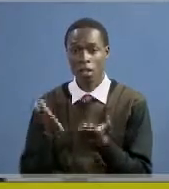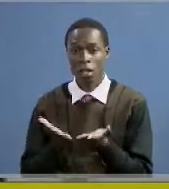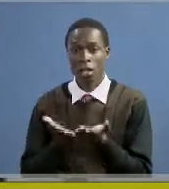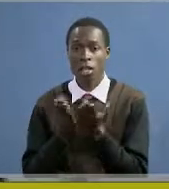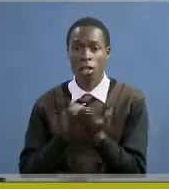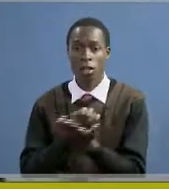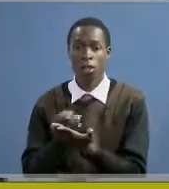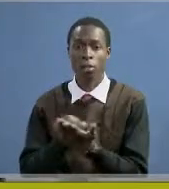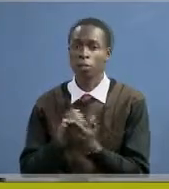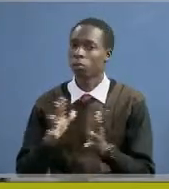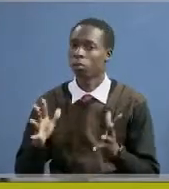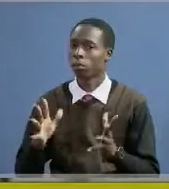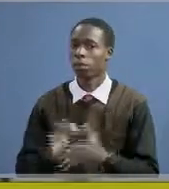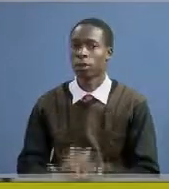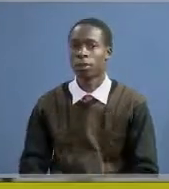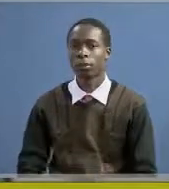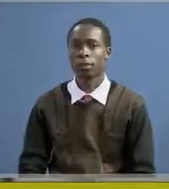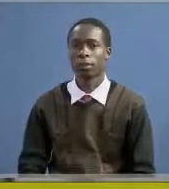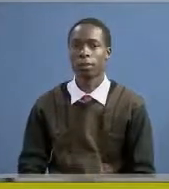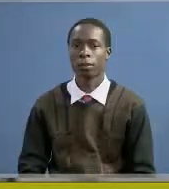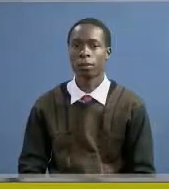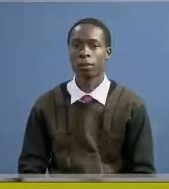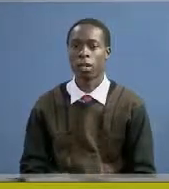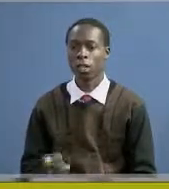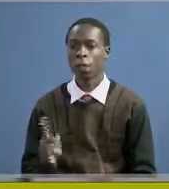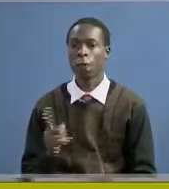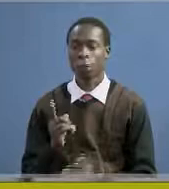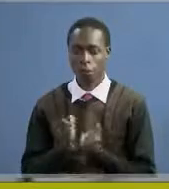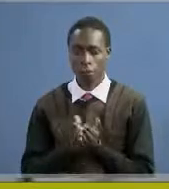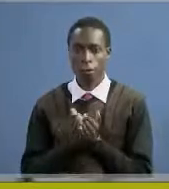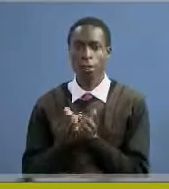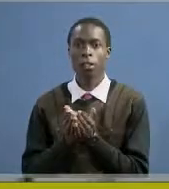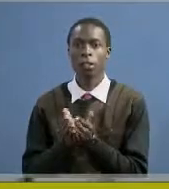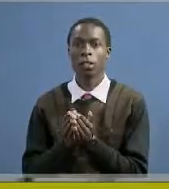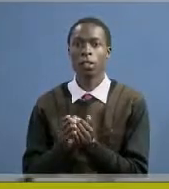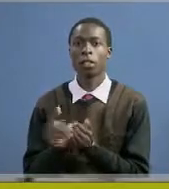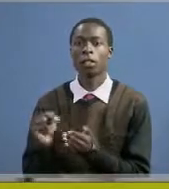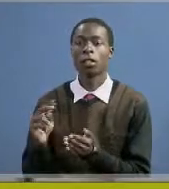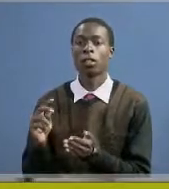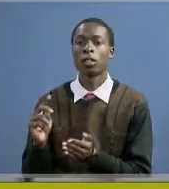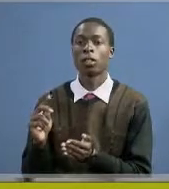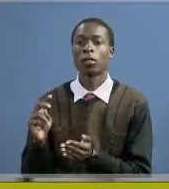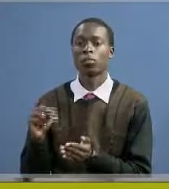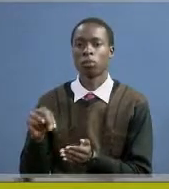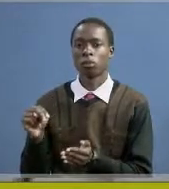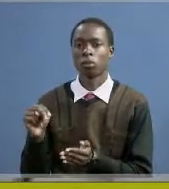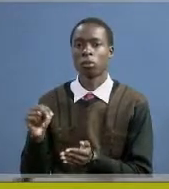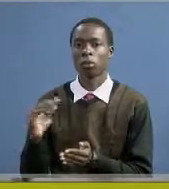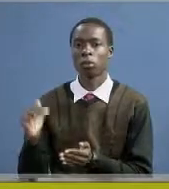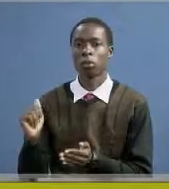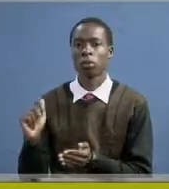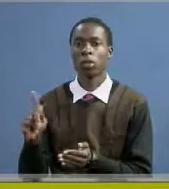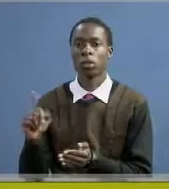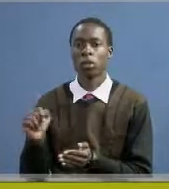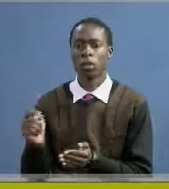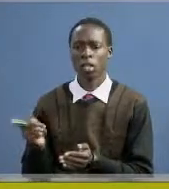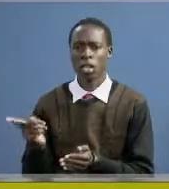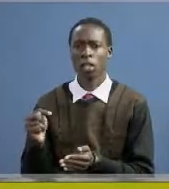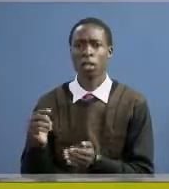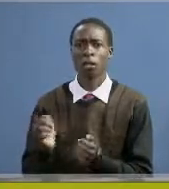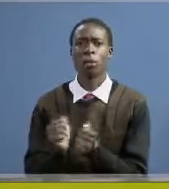wa Kenya pakubwa. Hii ni meli ya kwanza Nautica. Meli hii imekuja na